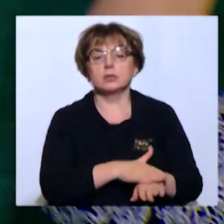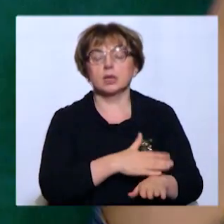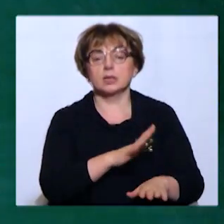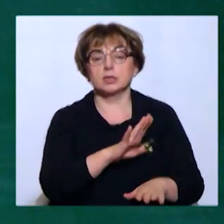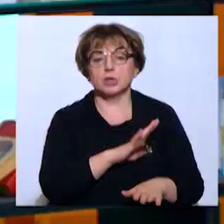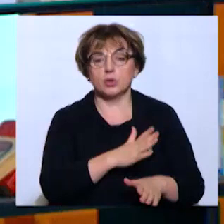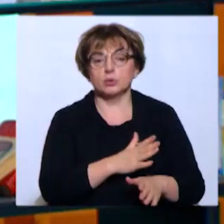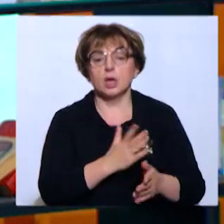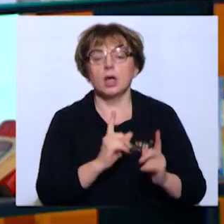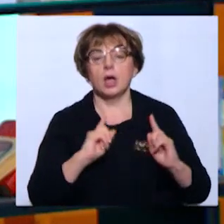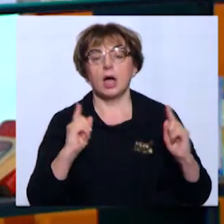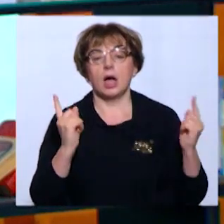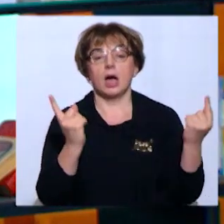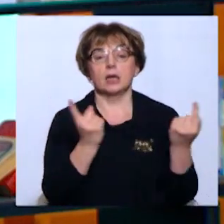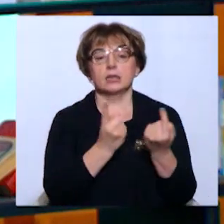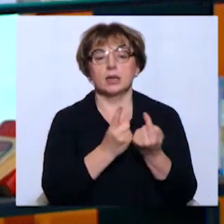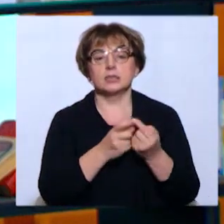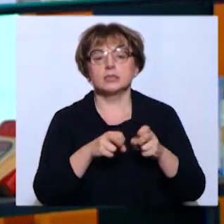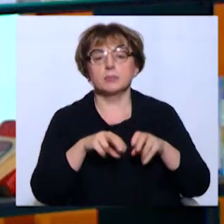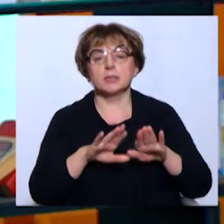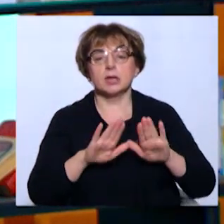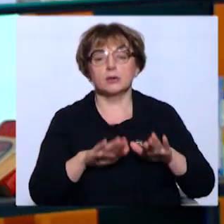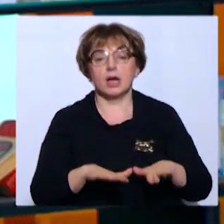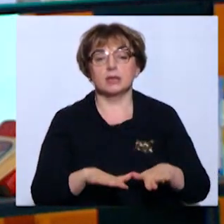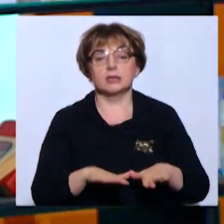არსებობს არეალის გარკვეულ ნაწილში.